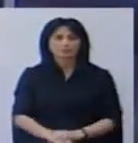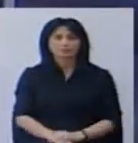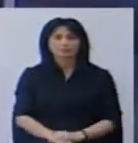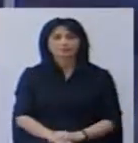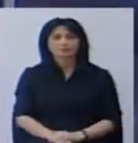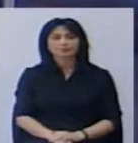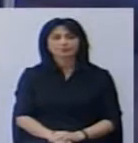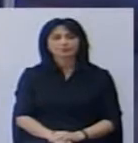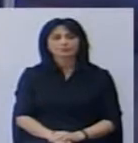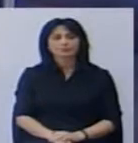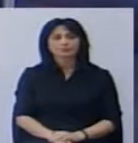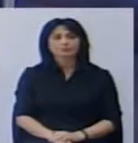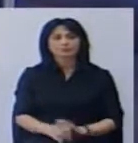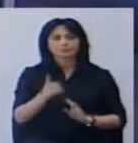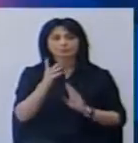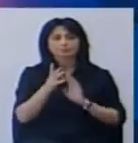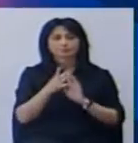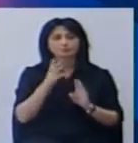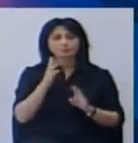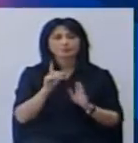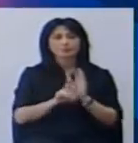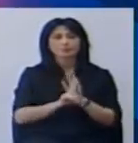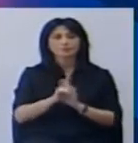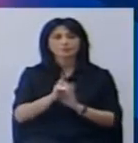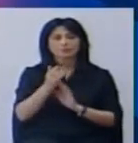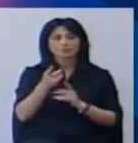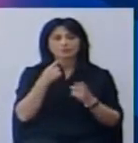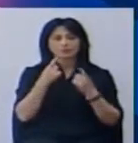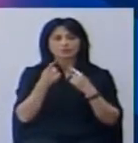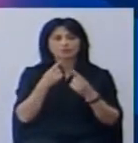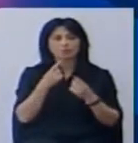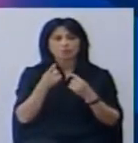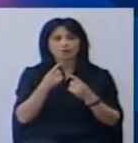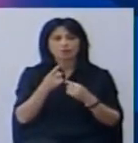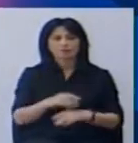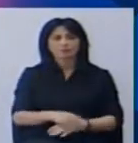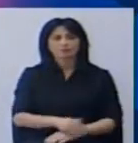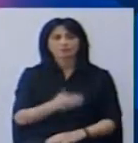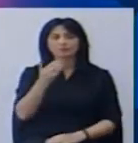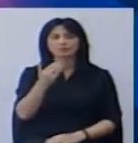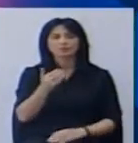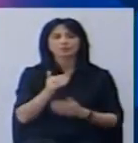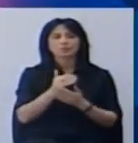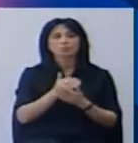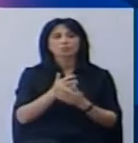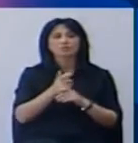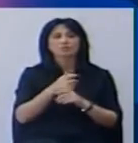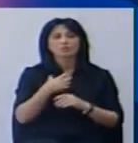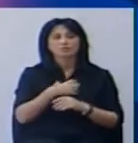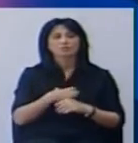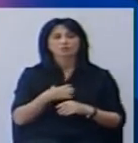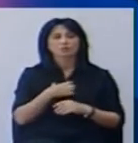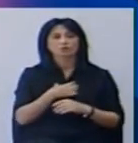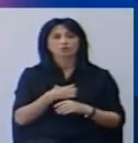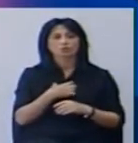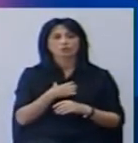ქალბატონებო პირველ რიგში მინდა დავიწყო თქვენთან საუბარი თქვენი პროგრამის ძალიან მნიშვნელოვან